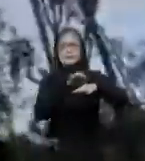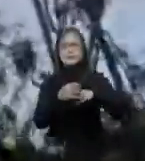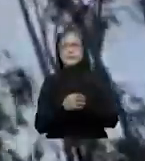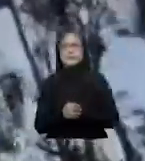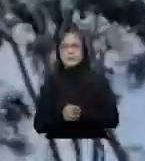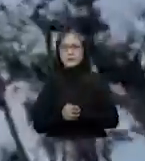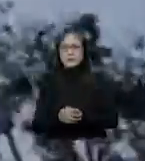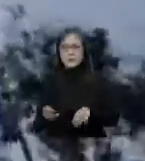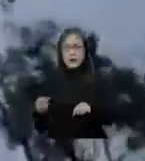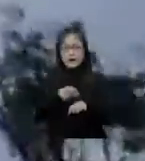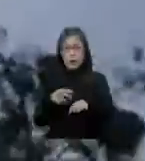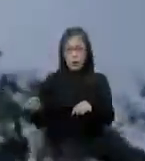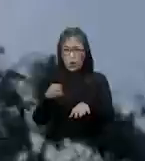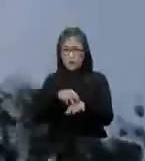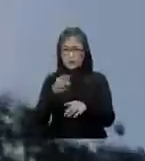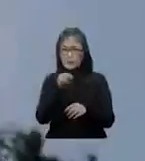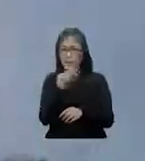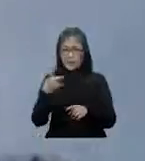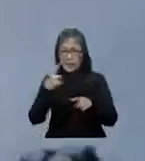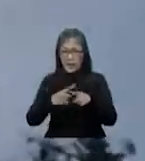Evakuasi dilakukan dalam beberapa kali penerbangan.